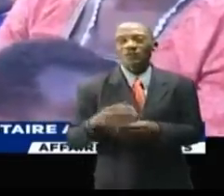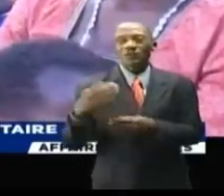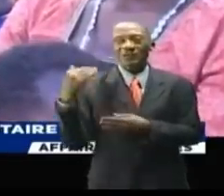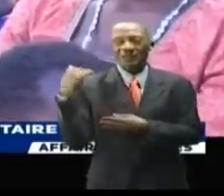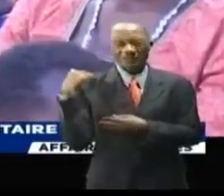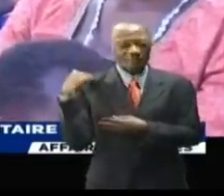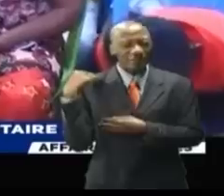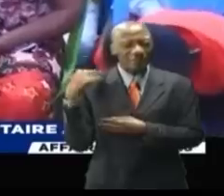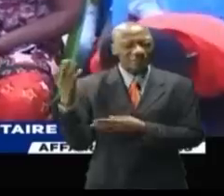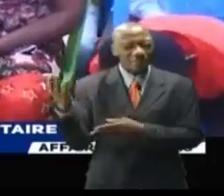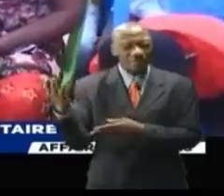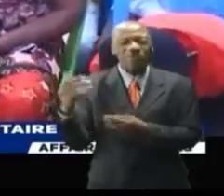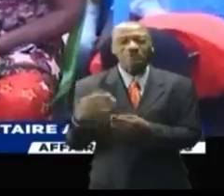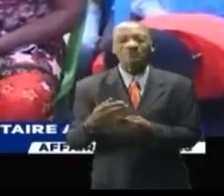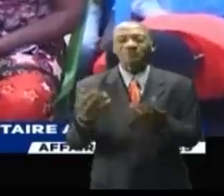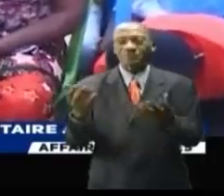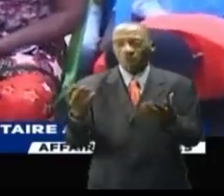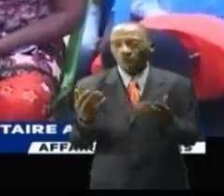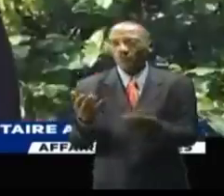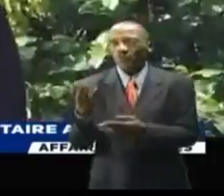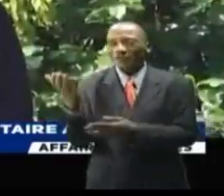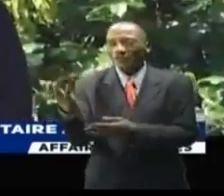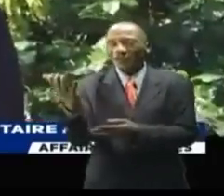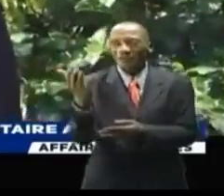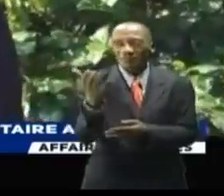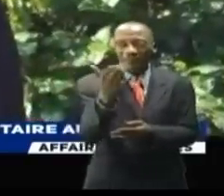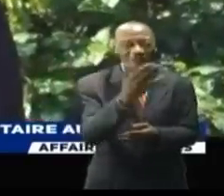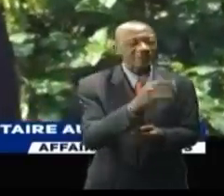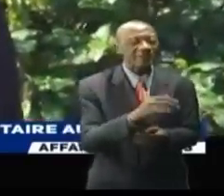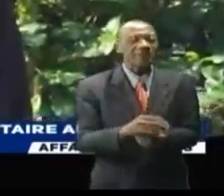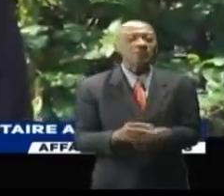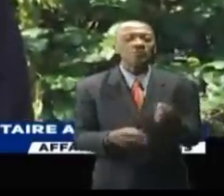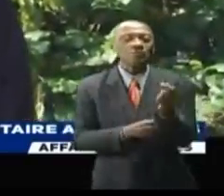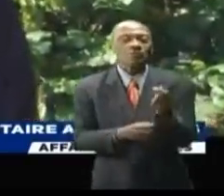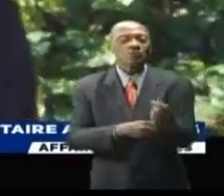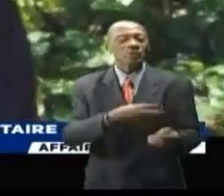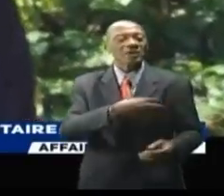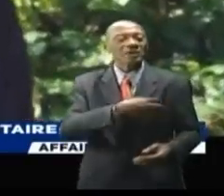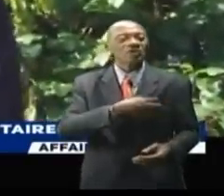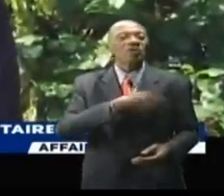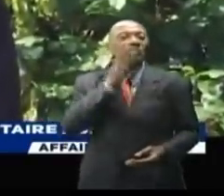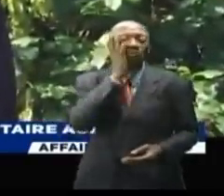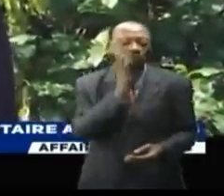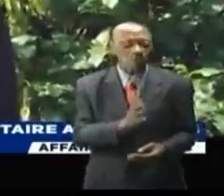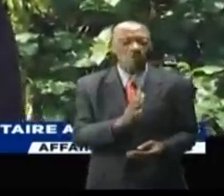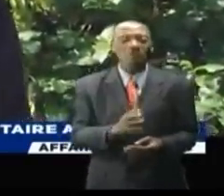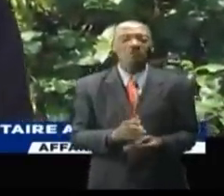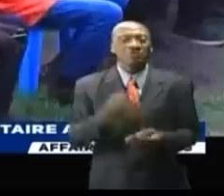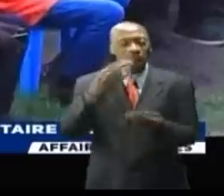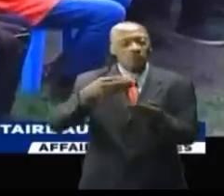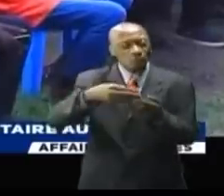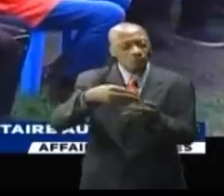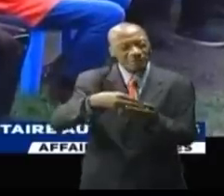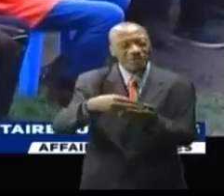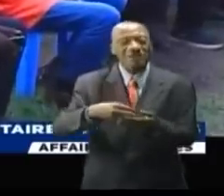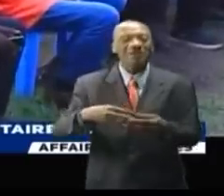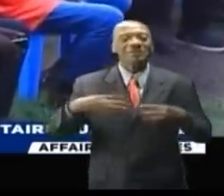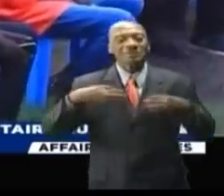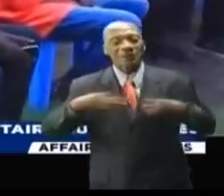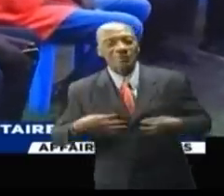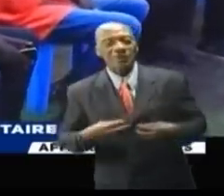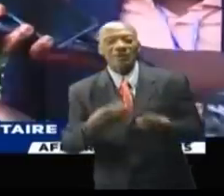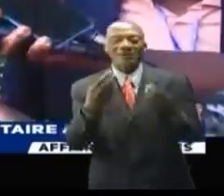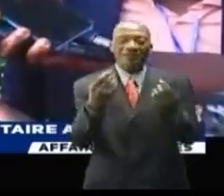en ce jour. Le coordonnateur de SOS Grand Bandundu, M. Rigobert Kuta, a brossé de ses malheurs qu'il n'est pas de